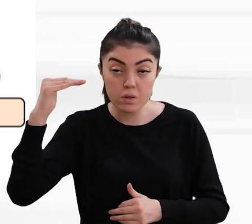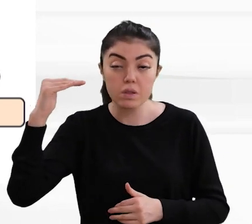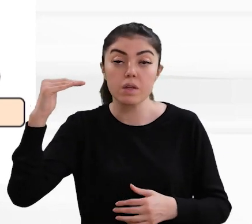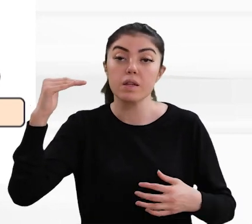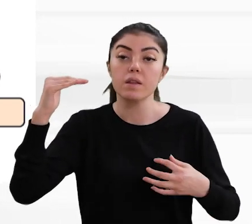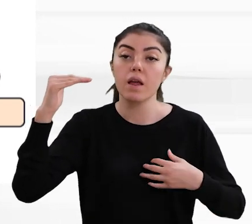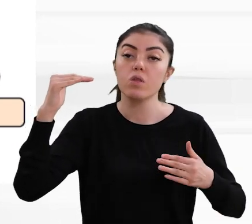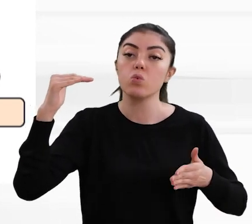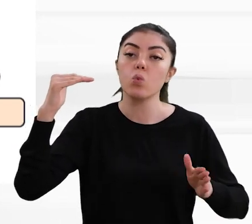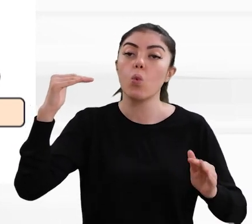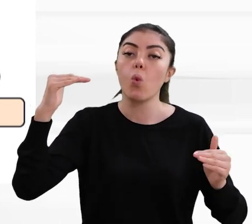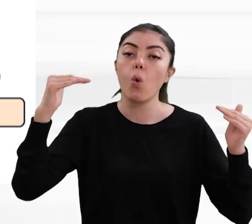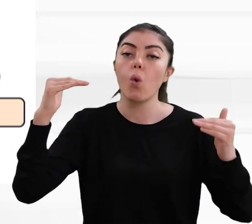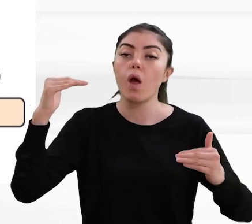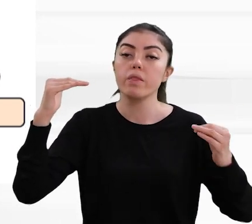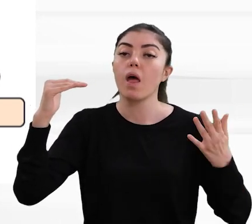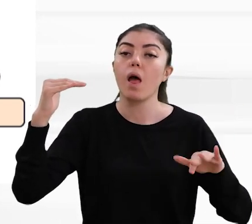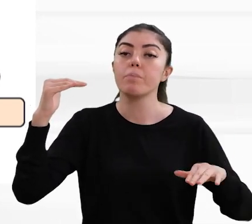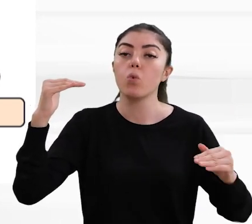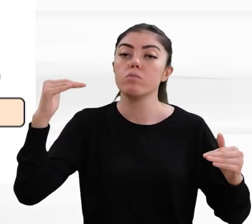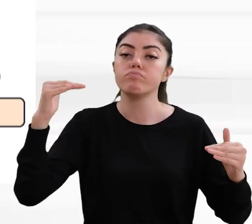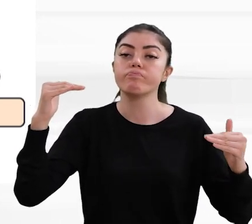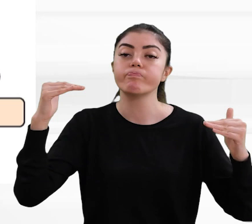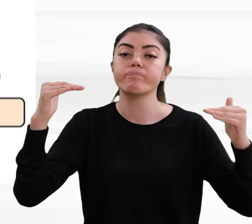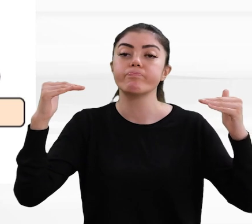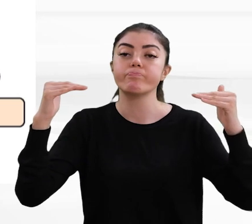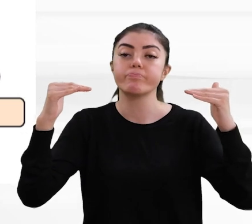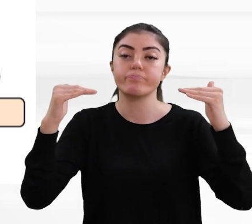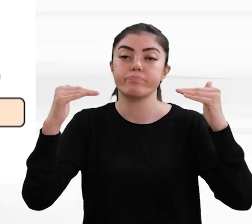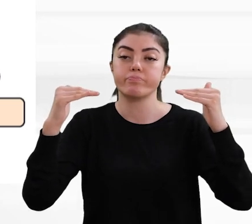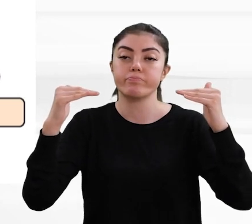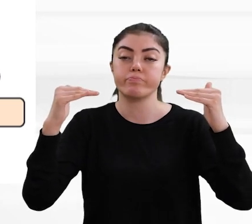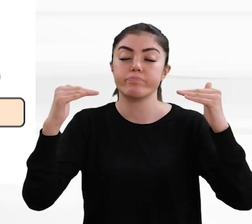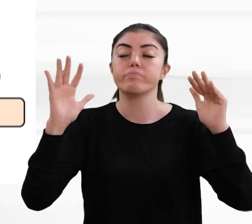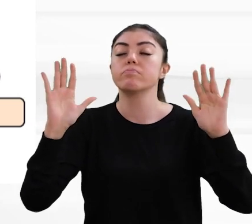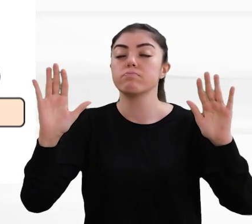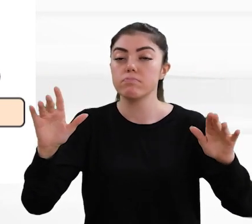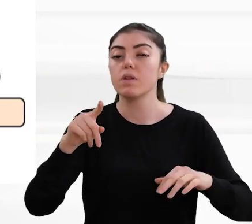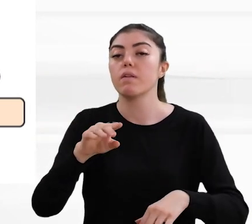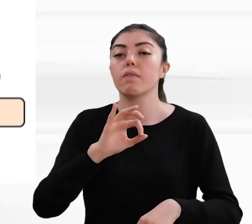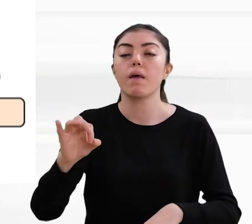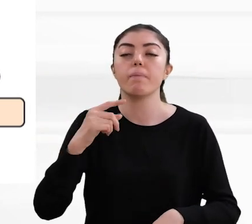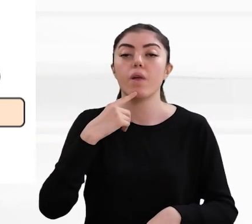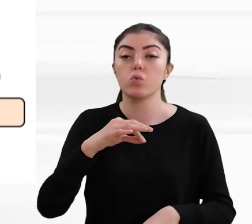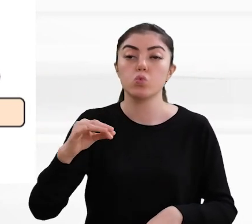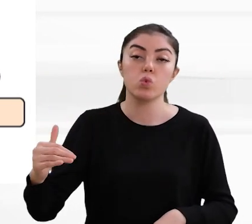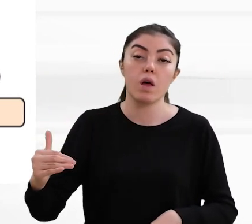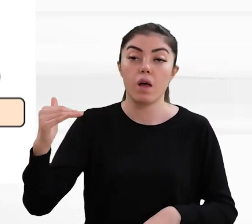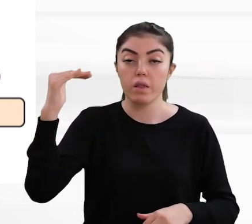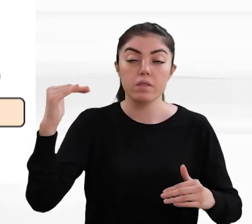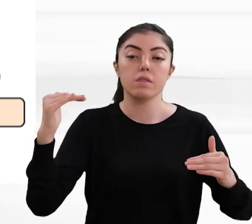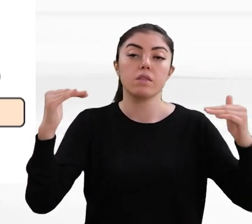da doğru orantılı olarak ne yapıyor örümcek yengeçin vücudundaki tuzlukla artıyor Böylece gerçekten tuzlu